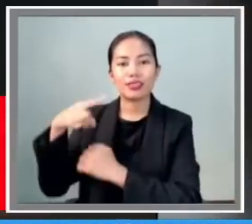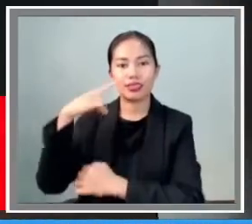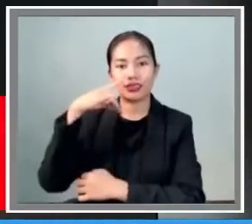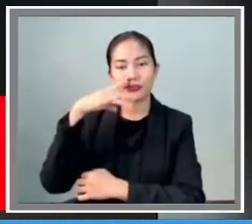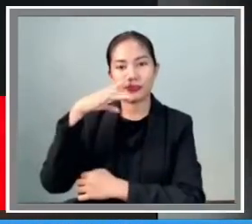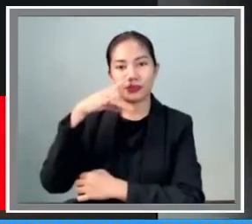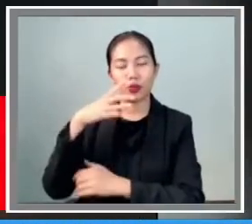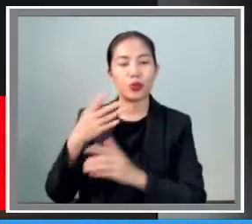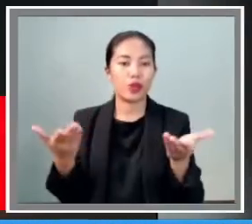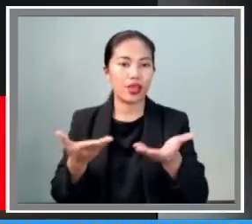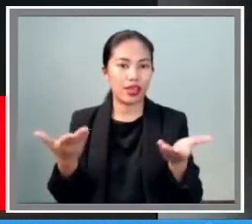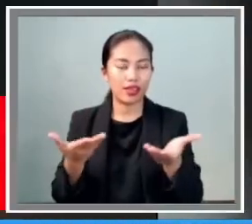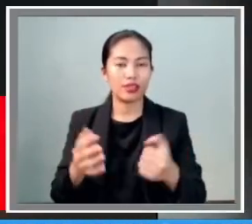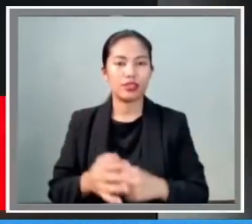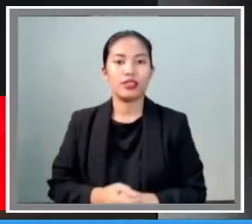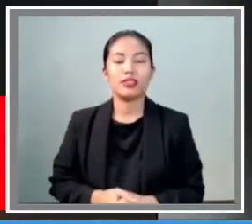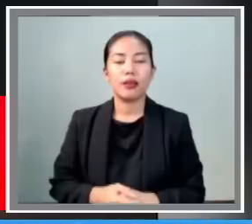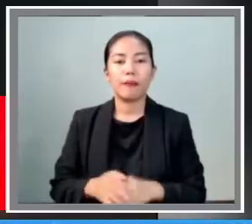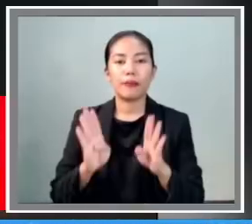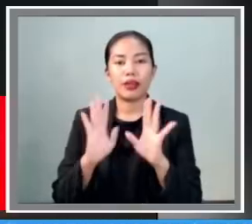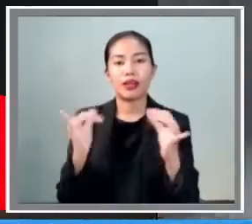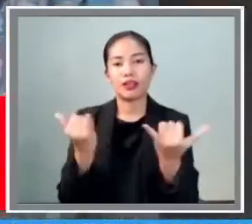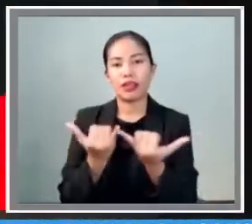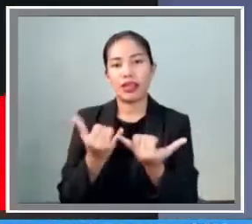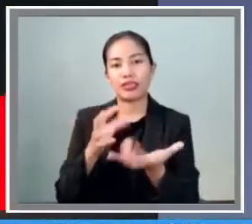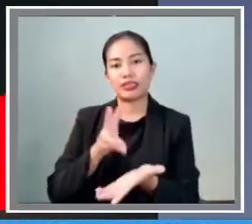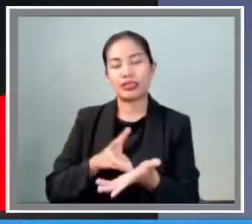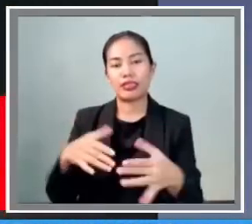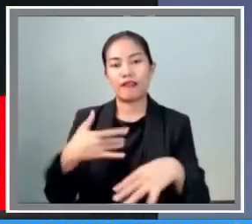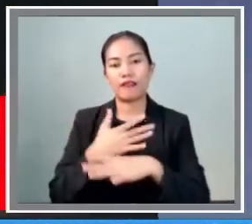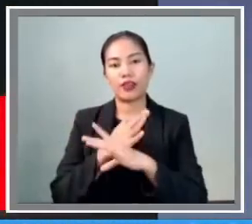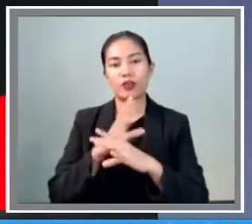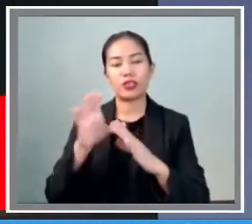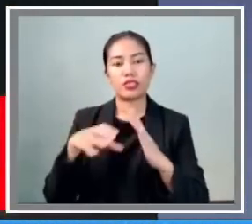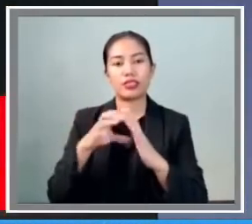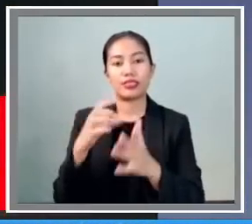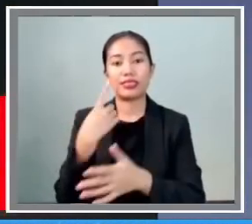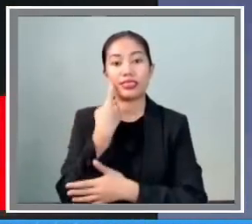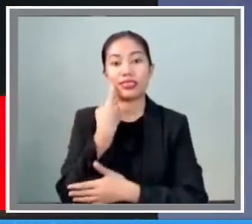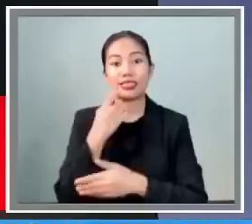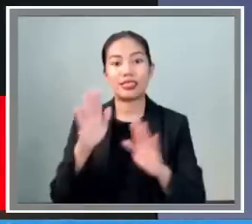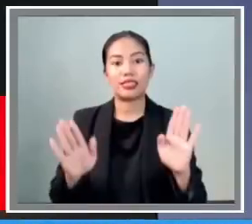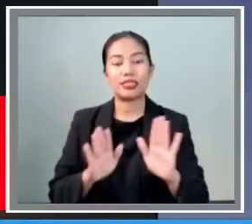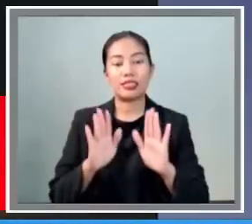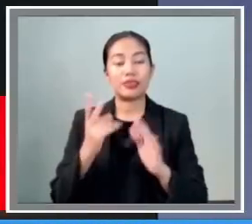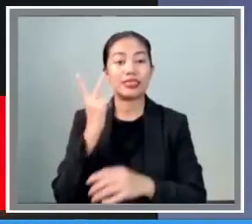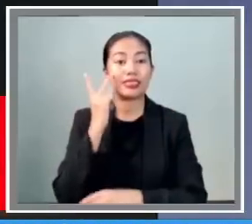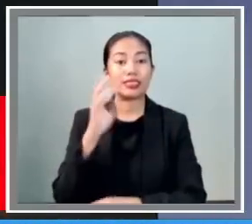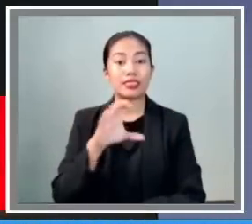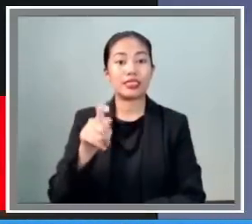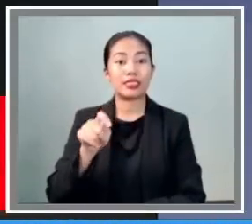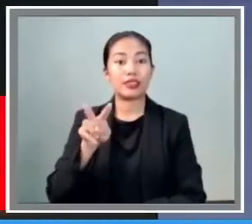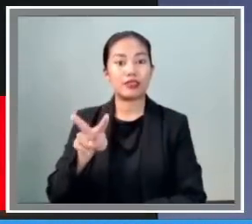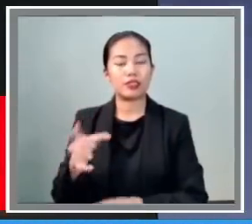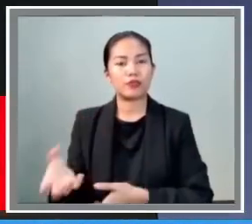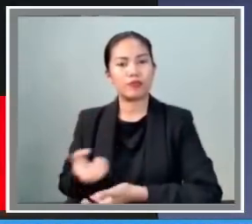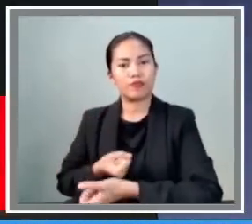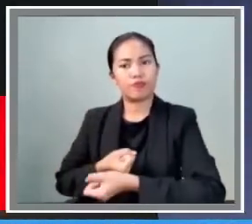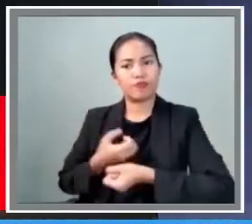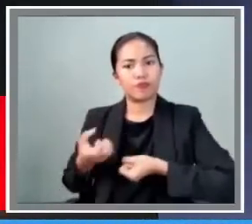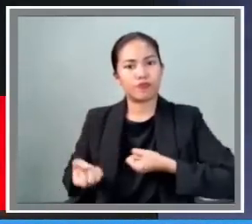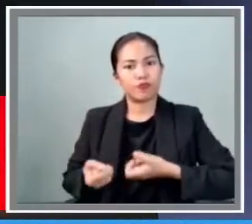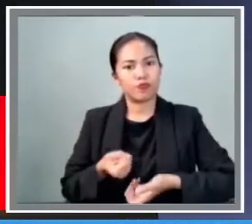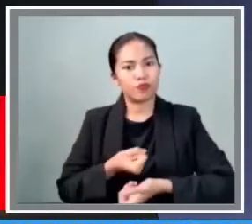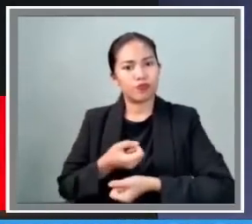subdivison sa Barangay kabantian Davao City nitong linggo nakunan sa CCTV ang paghila ng suspect sa isang trolly